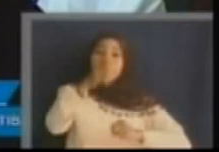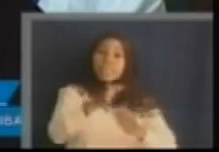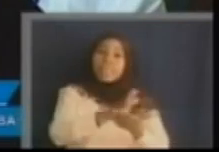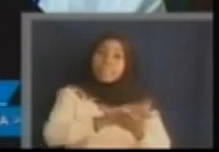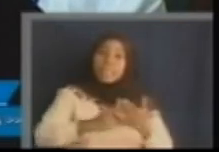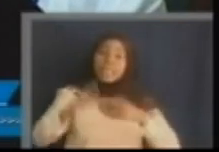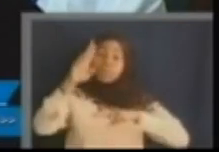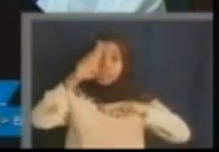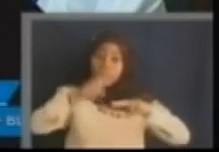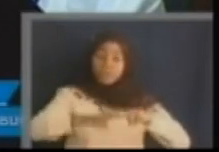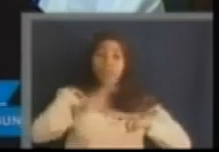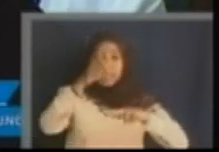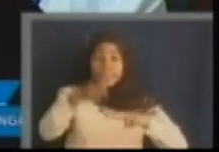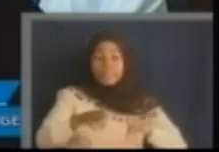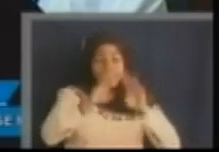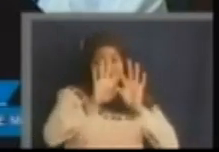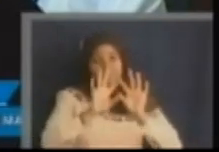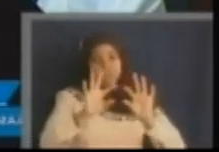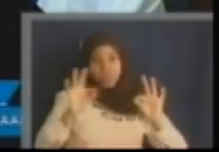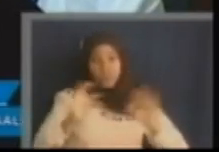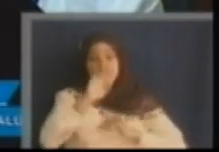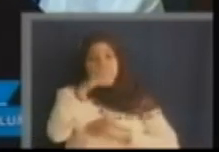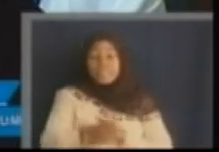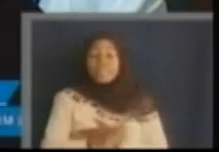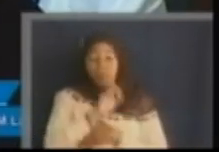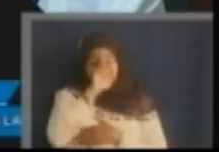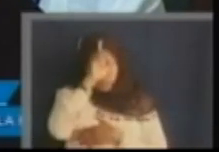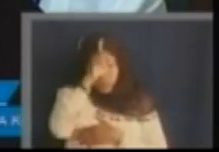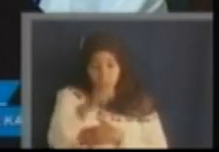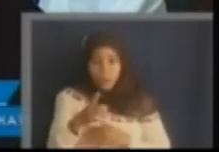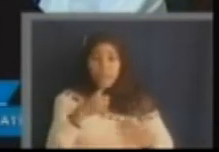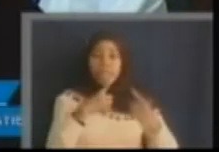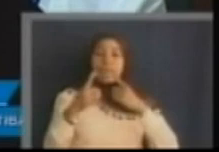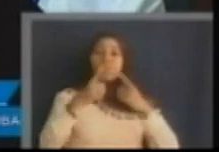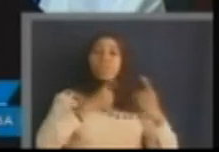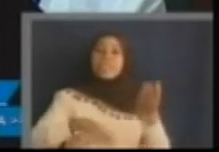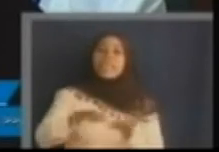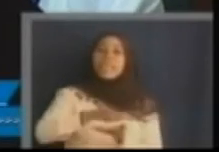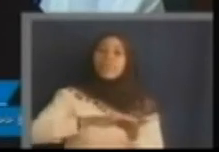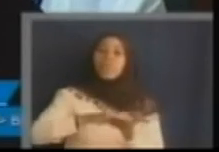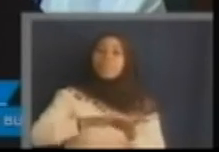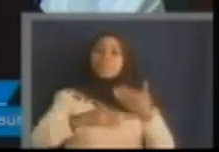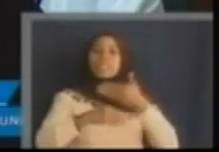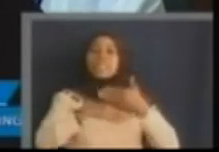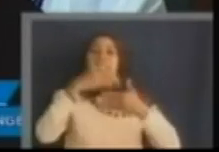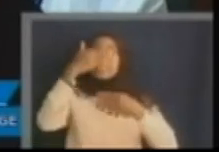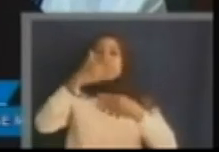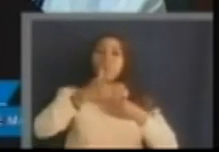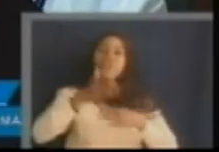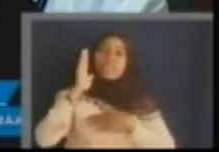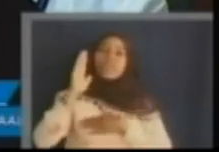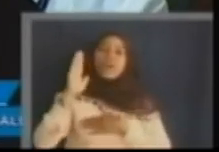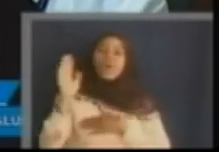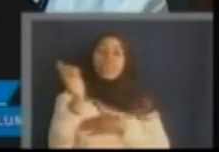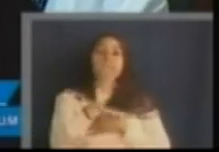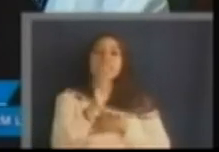na kuelewana na kujadiliana kwa misingi ya kujenga hoja na si vinginevyo. Asante,